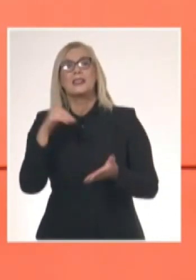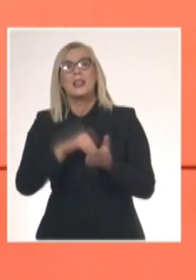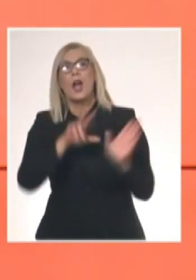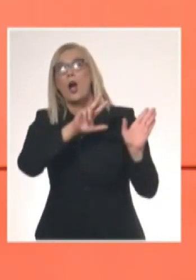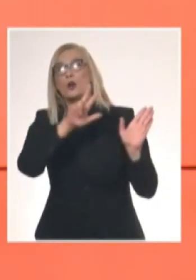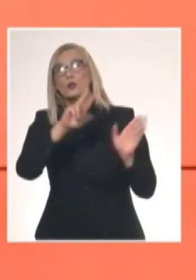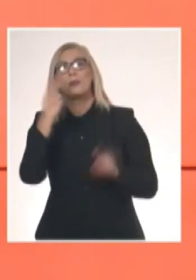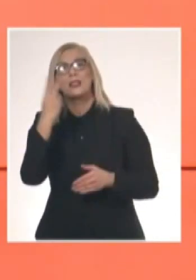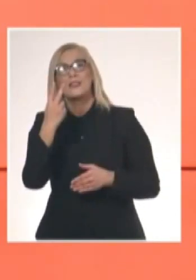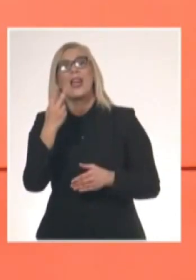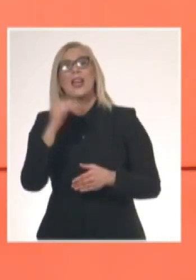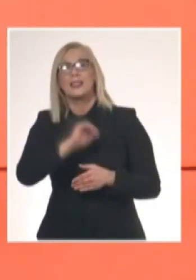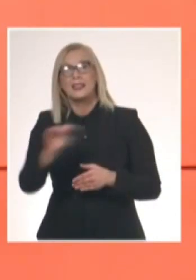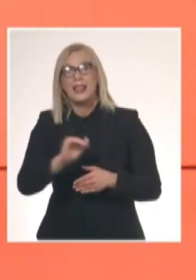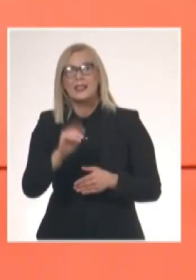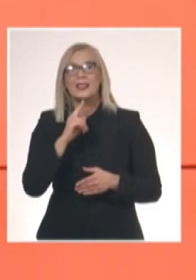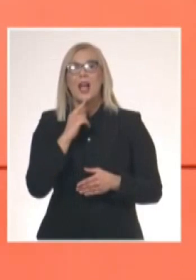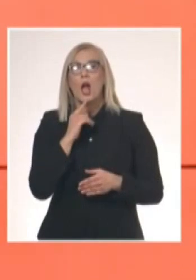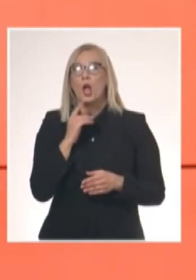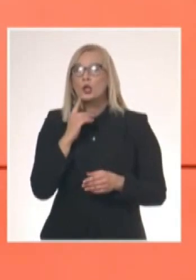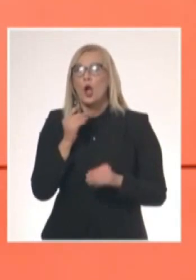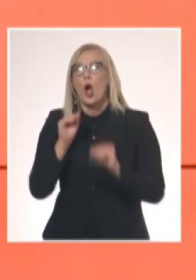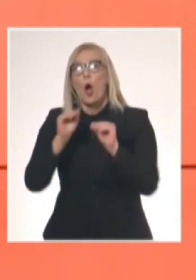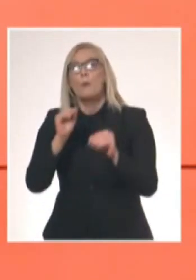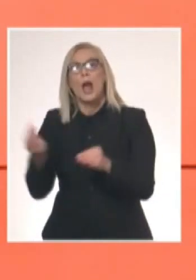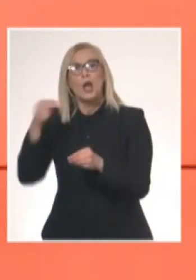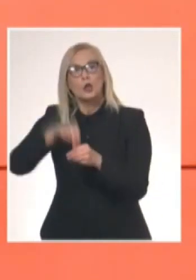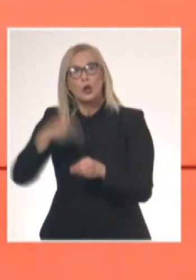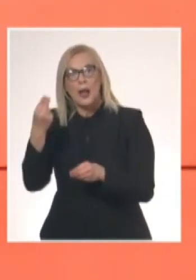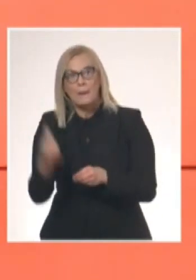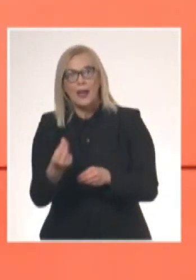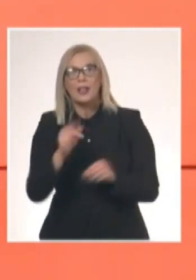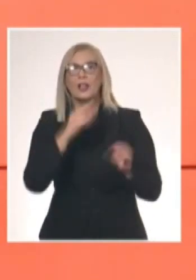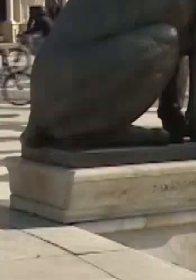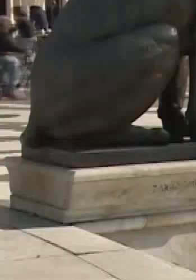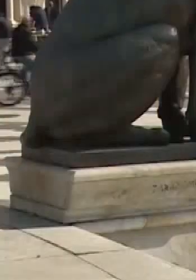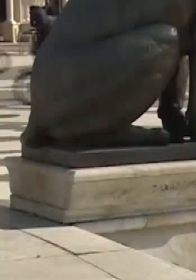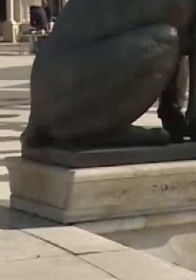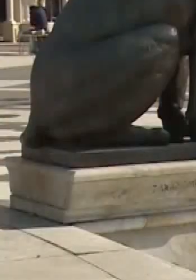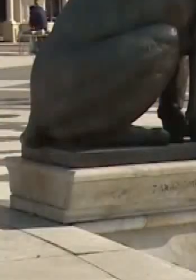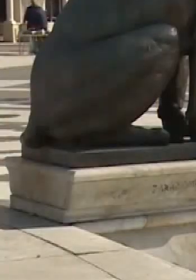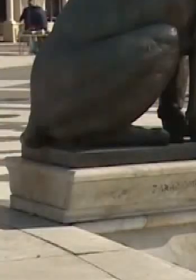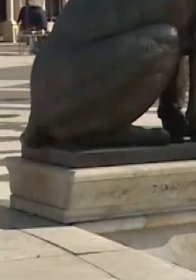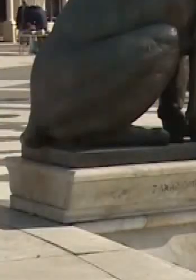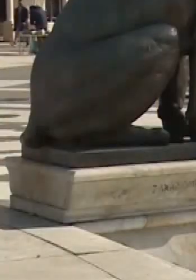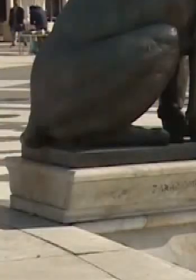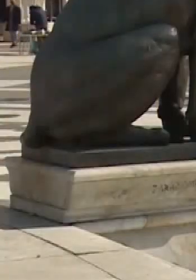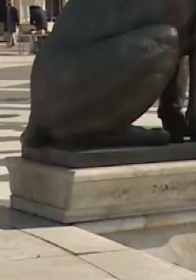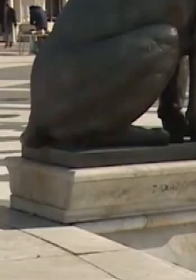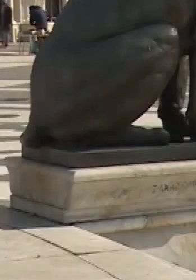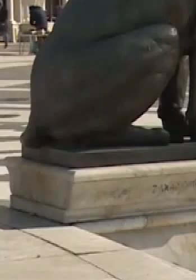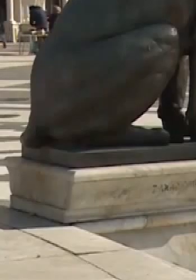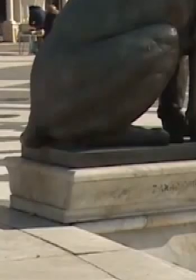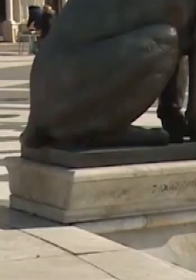pagën minimale. Trençevska shtoi se nuk është i madh numri i qytetarëve që kanë humbur të drejtën e ndihmës për fëmijë. Jo më shumë se